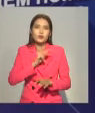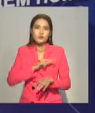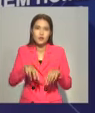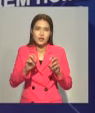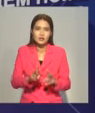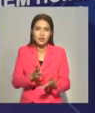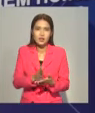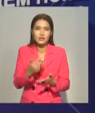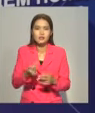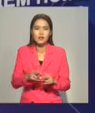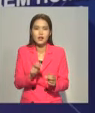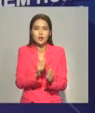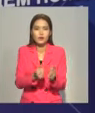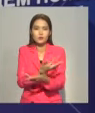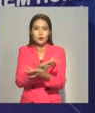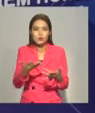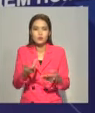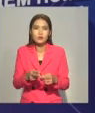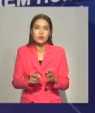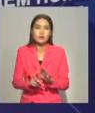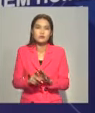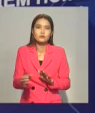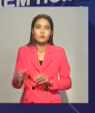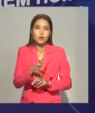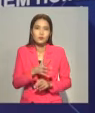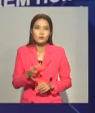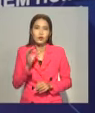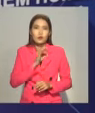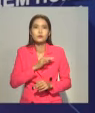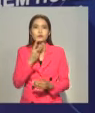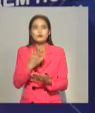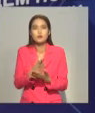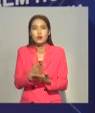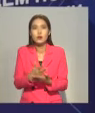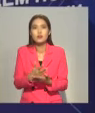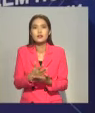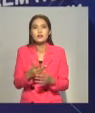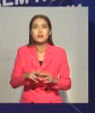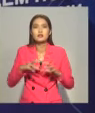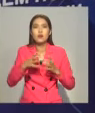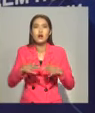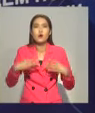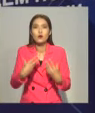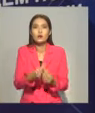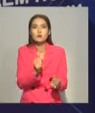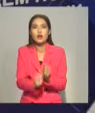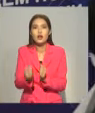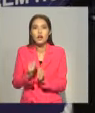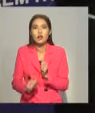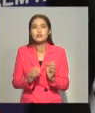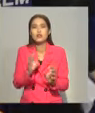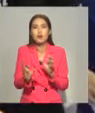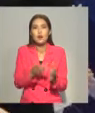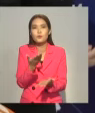асады. Балалар арасындағы жағымсыз құбылыстардың интерактивті картасы, әлеуметтік отбасыларды қолдау,